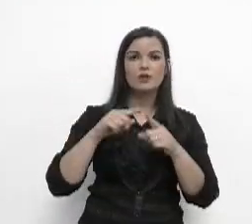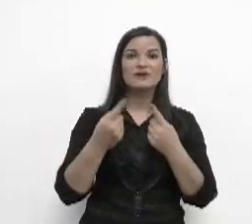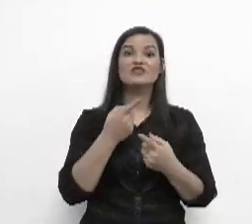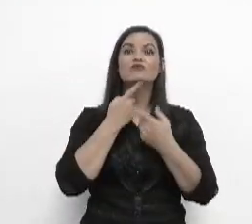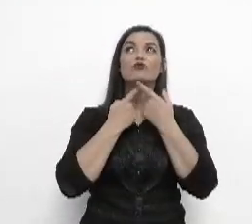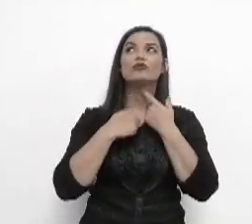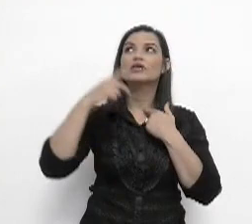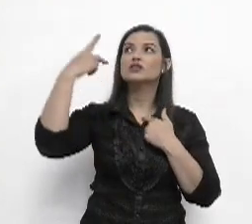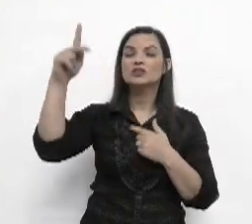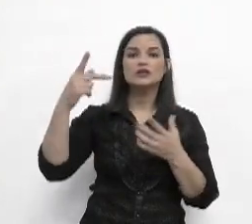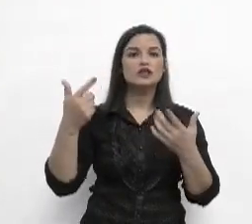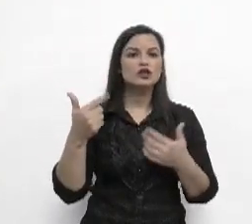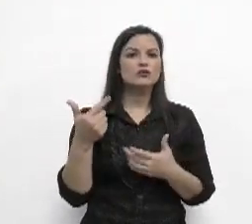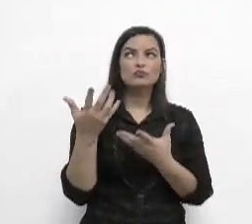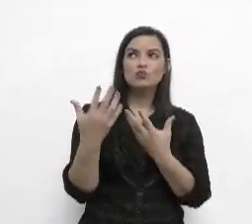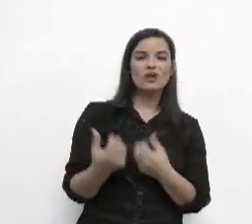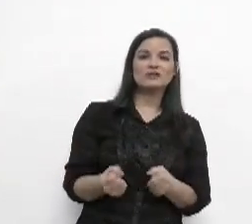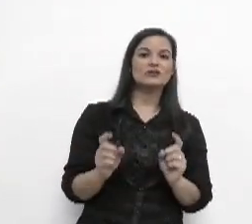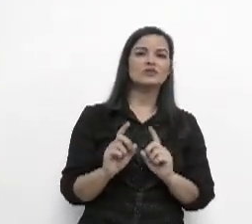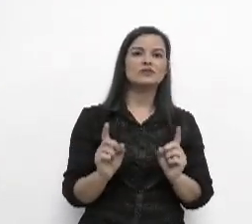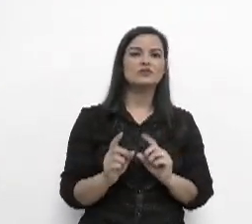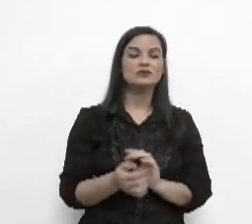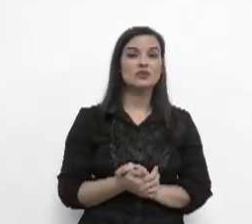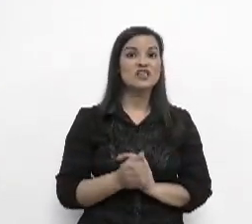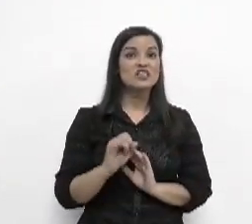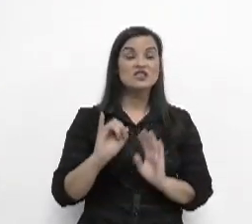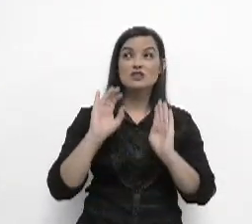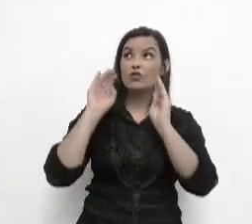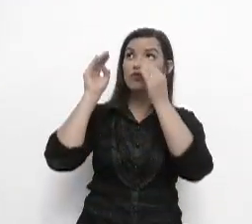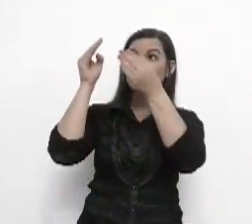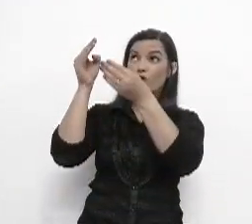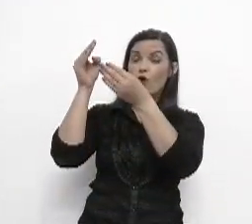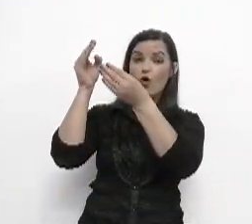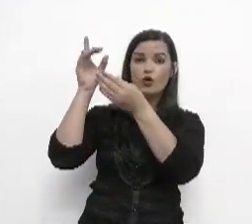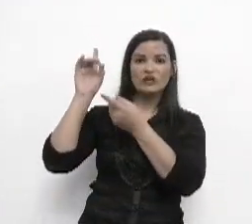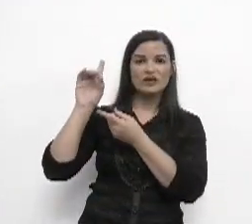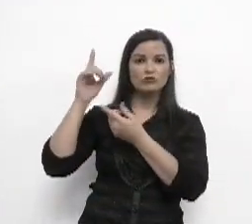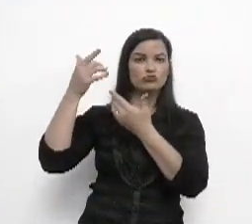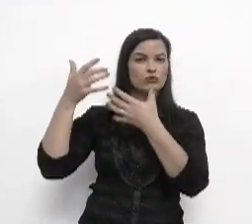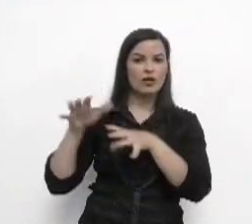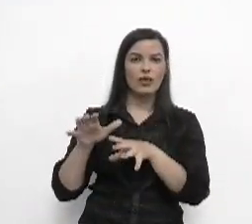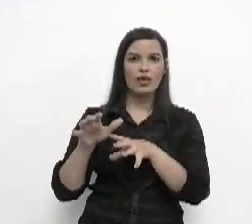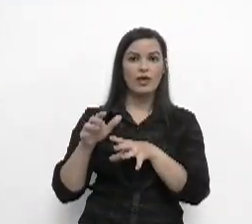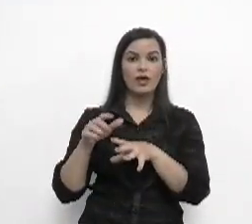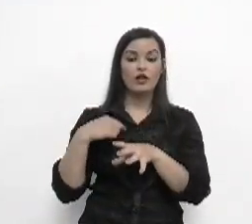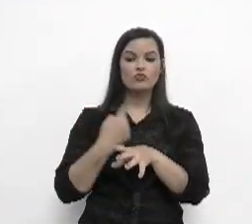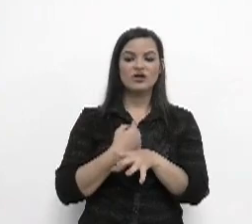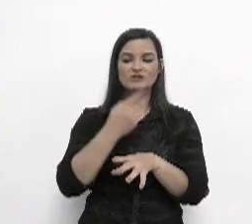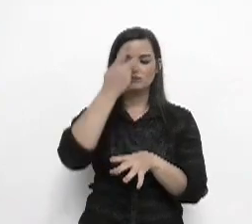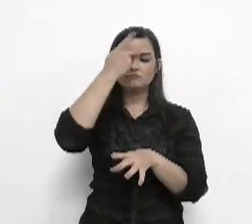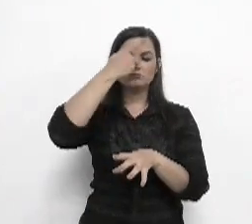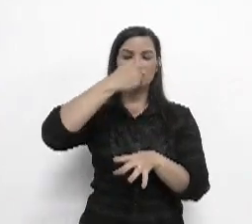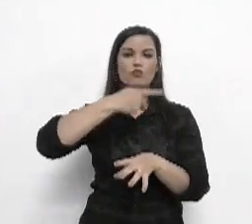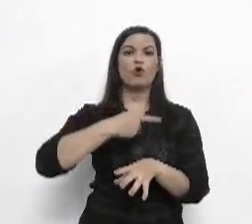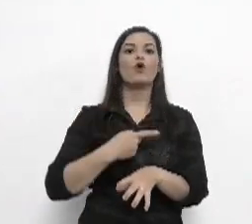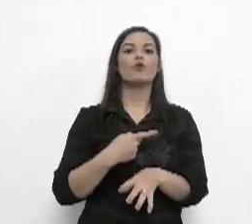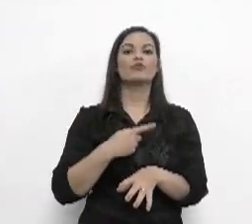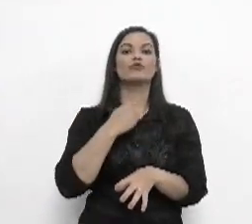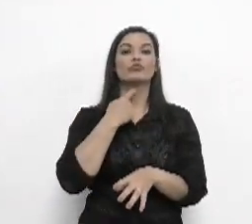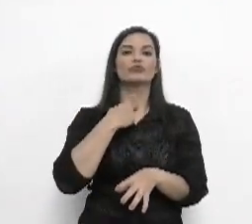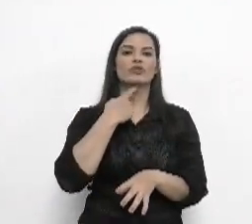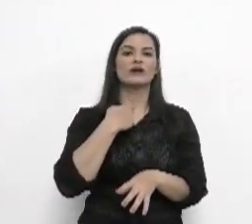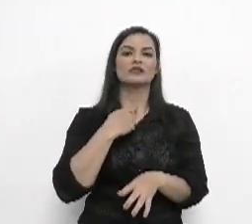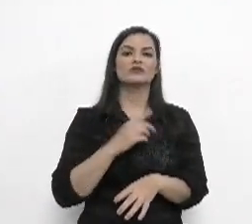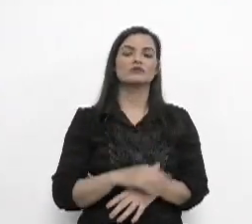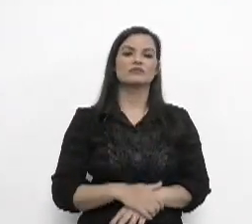집중하지 않으면 우리가 원하는 일을 하게 됩니다. Se nós não focamos em Deus, fazemos aquilo que nós queremos fazer ao invés de fazermos aquilo que Deus quer. 우리가 하나님을